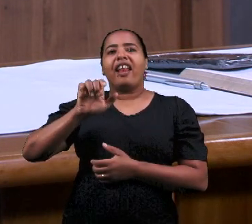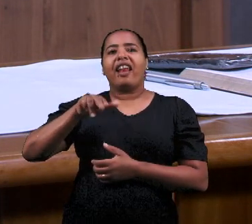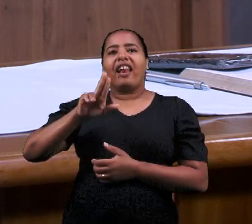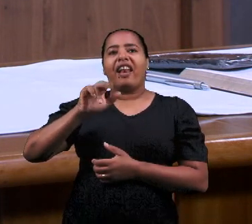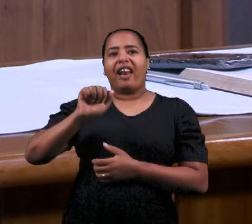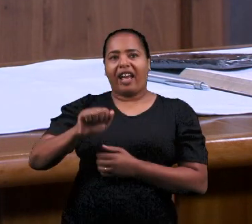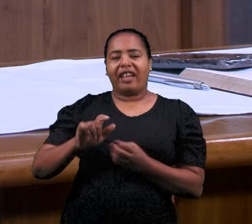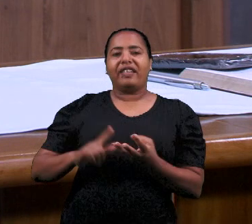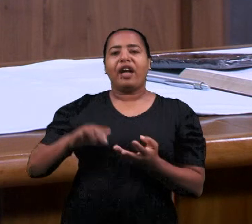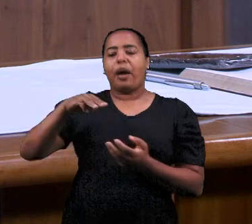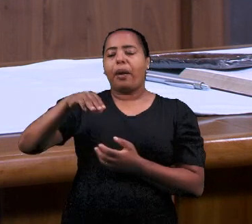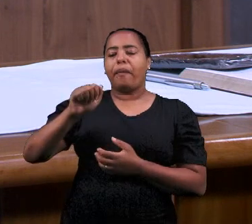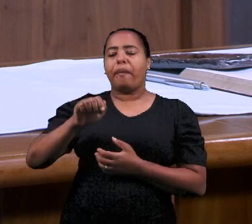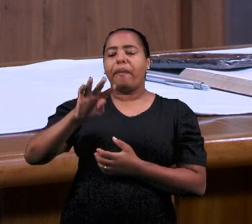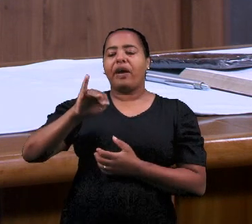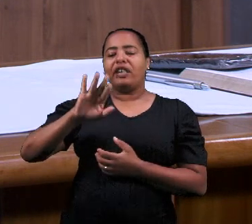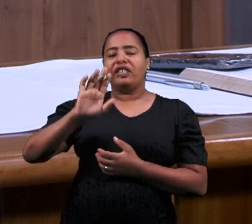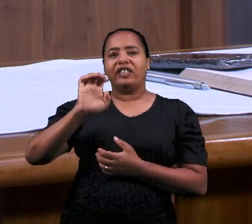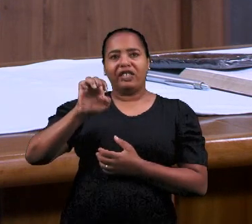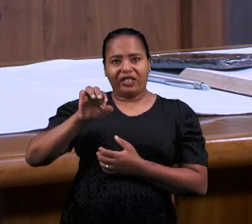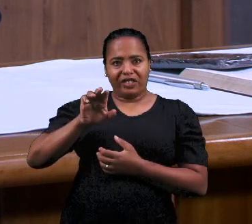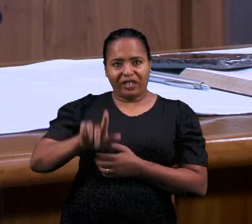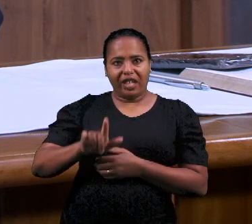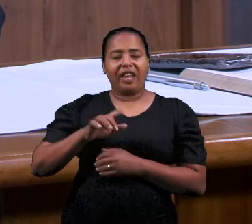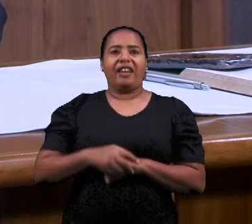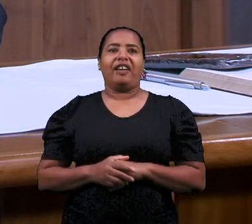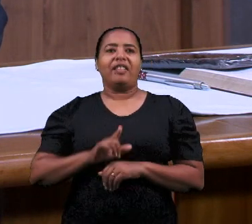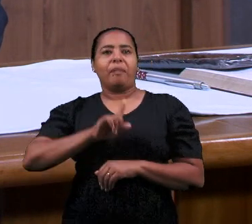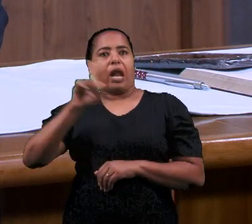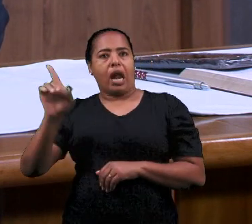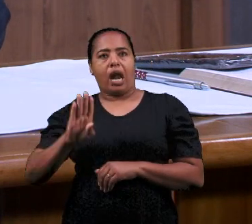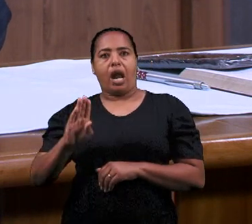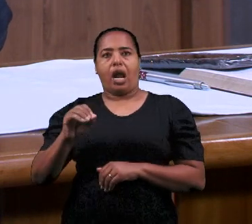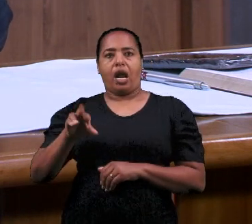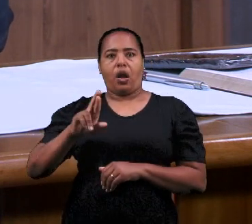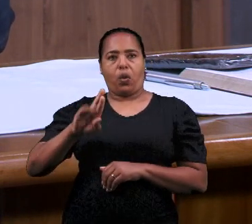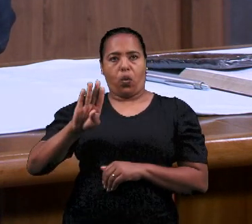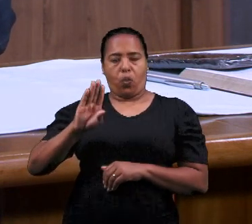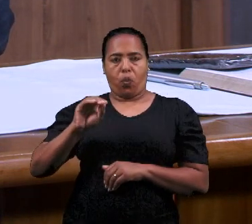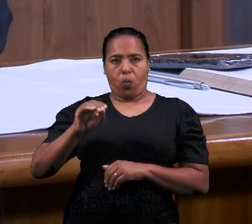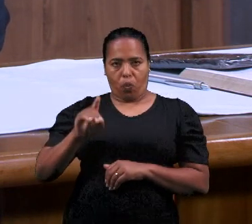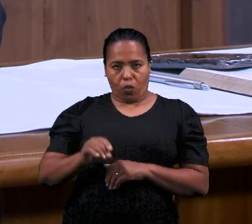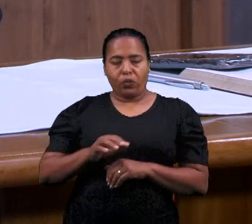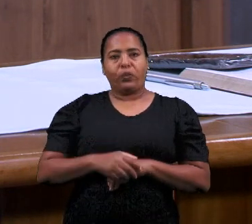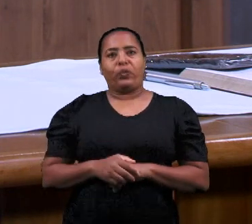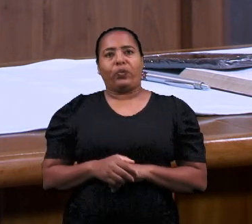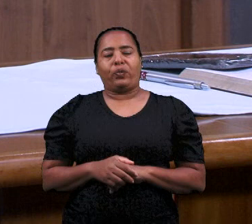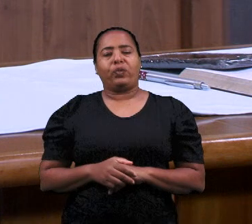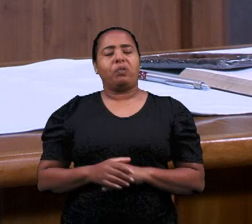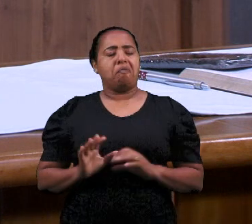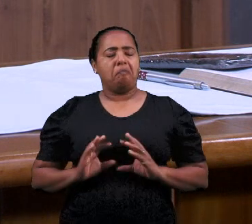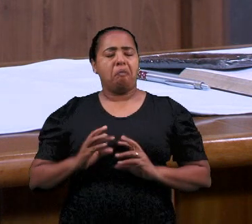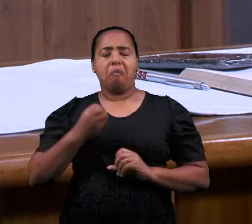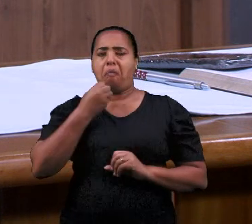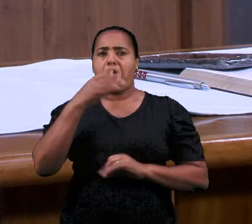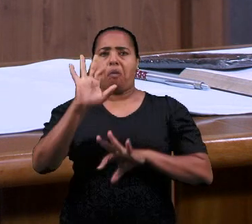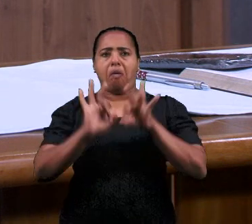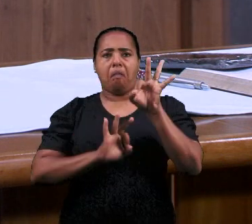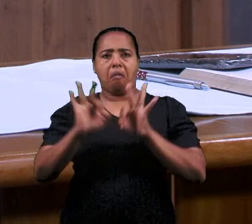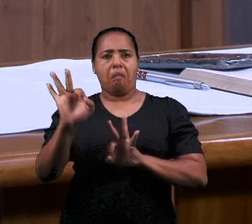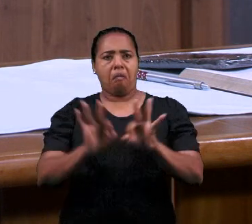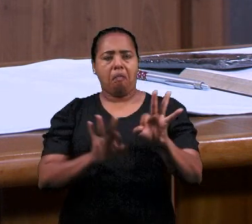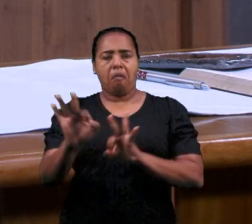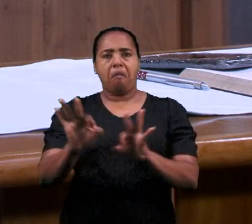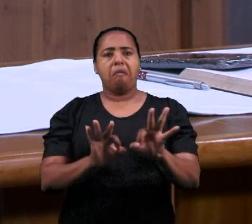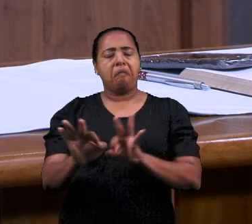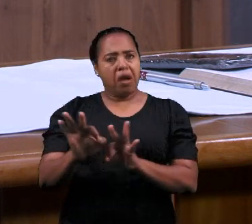frère Mathieu, qui est de Bordeaux. Il nous a donné aussi la réponse avec les autres enfants. Très bien élaboré